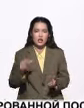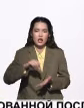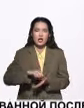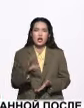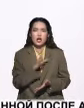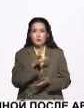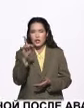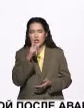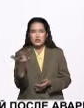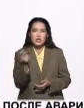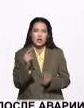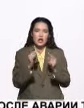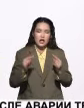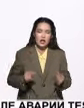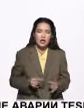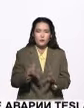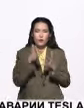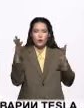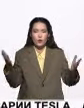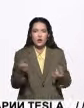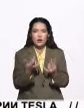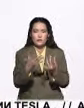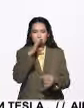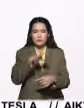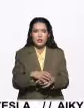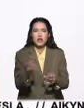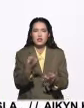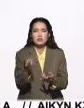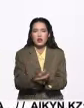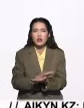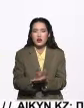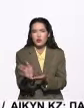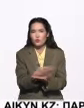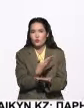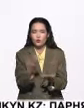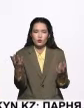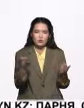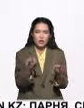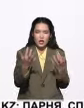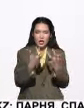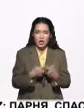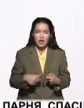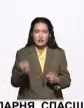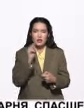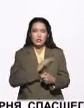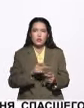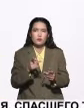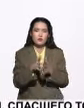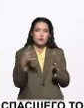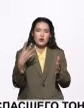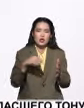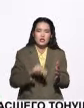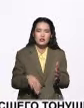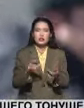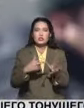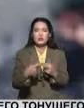автозаправках газовые баллоны. При этом наибольшая их часть подлежат утилизации. Предварительно, по нашим подсчетам, 348 тысяч газбаллонов подлежат